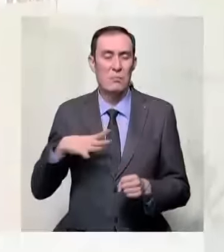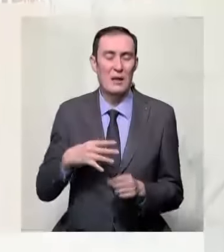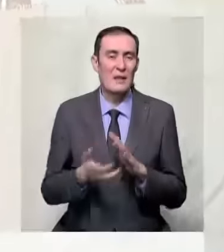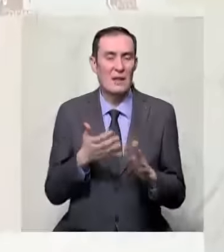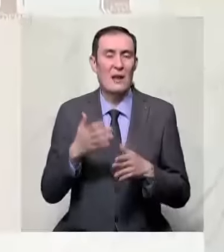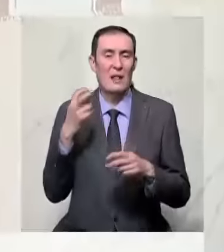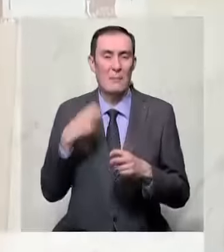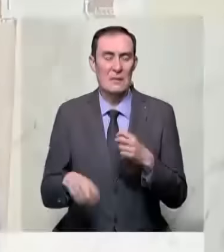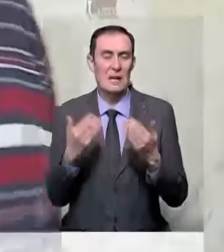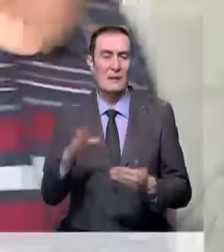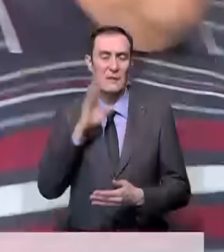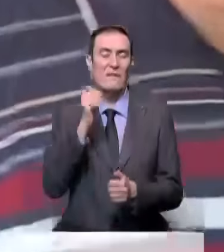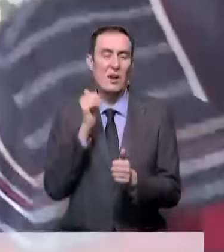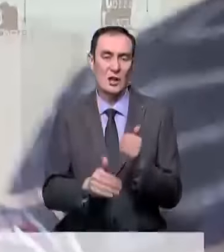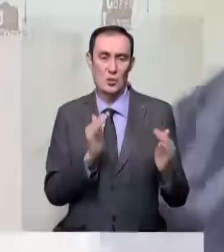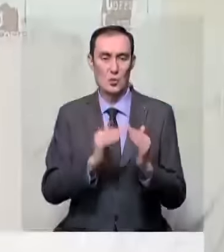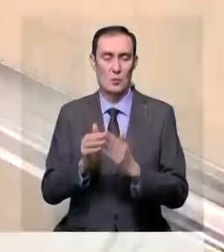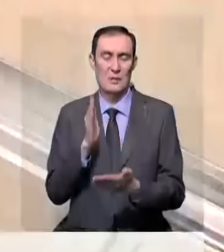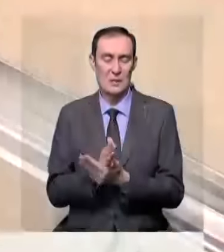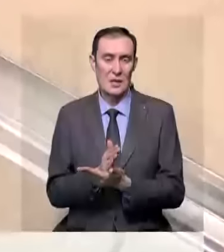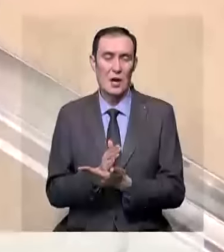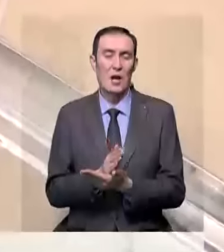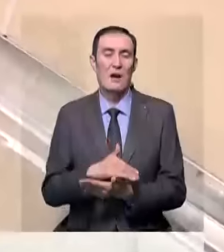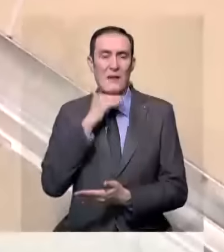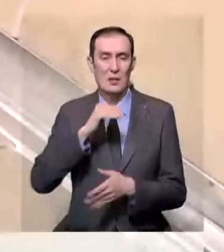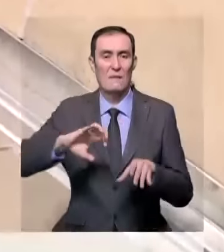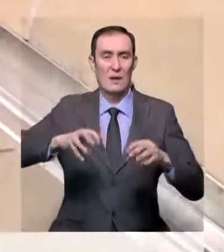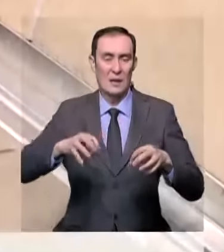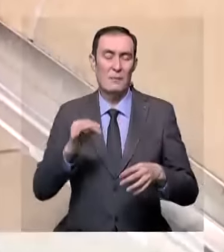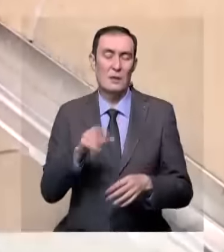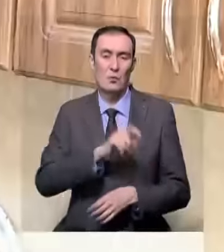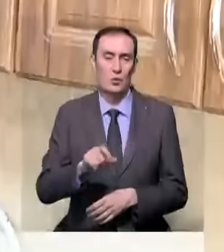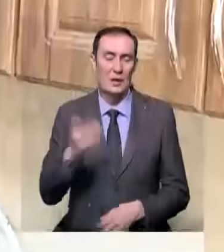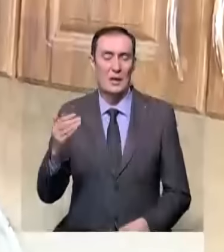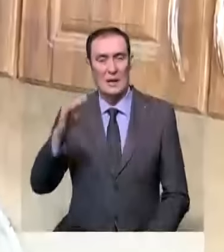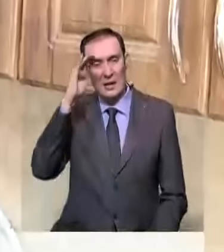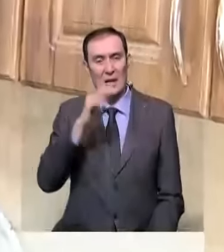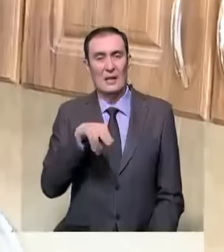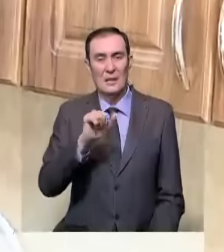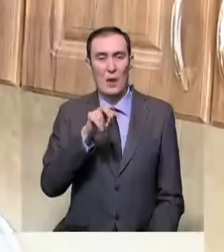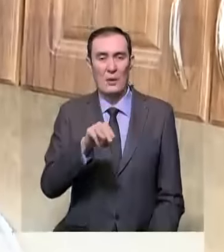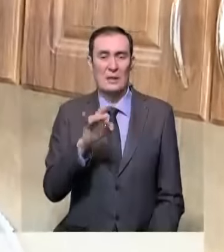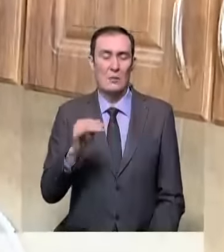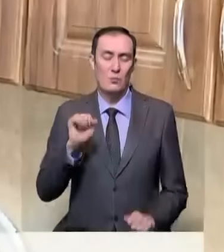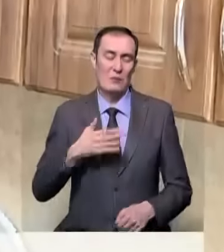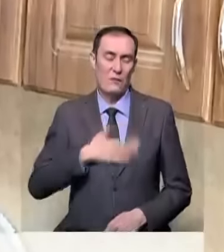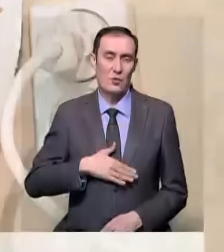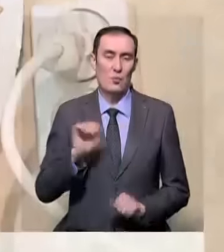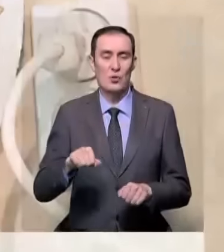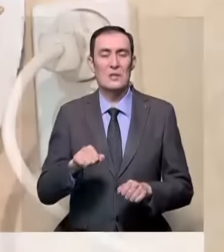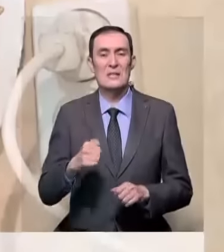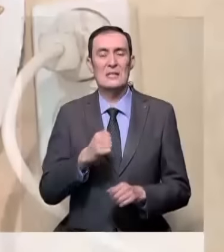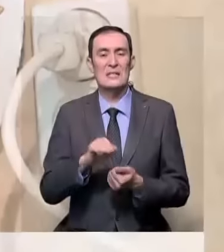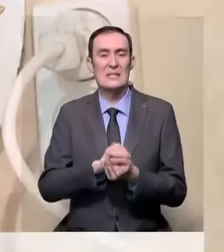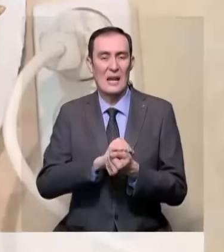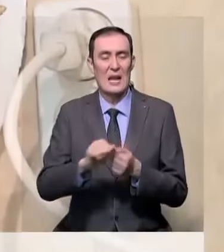перемерзали и ломались. А теперь вода есть в каждом доме. Достаточно открыть кран. Поэтому житель Даулет Кельды Сыздыков доволен, что можно пользоваться стиральной